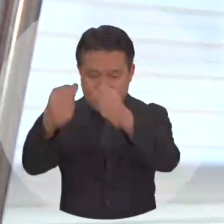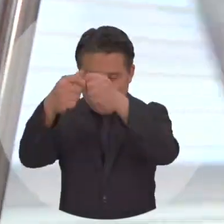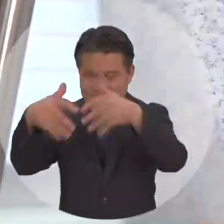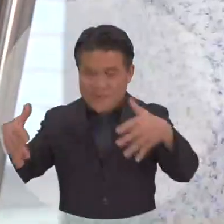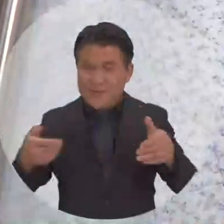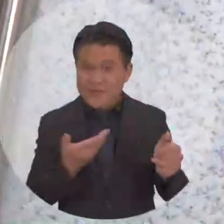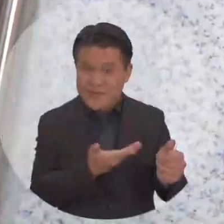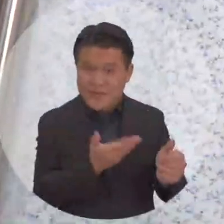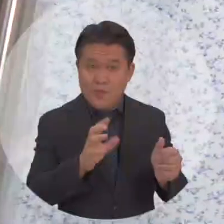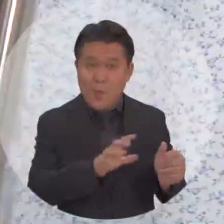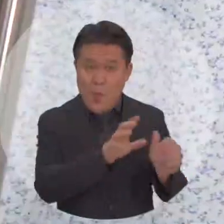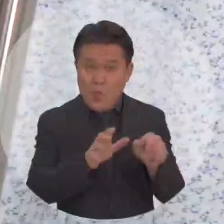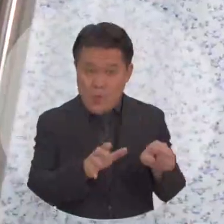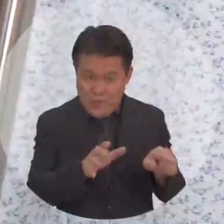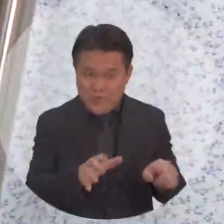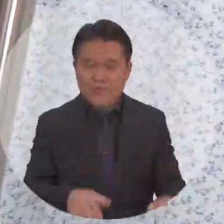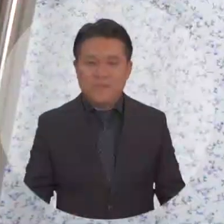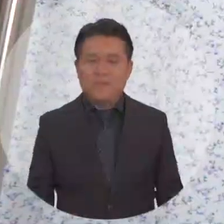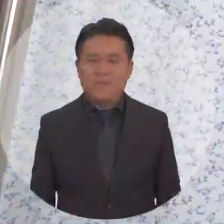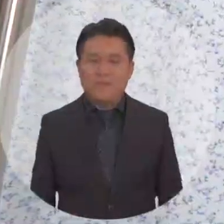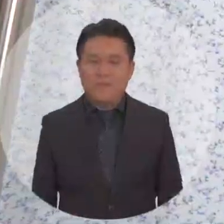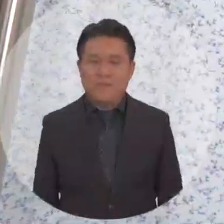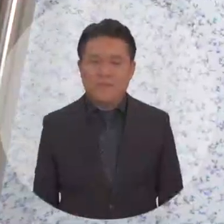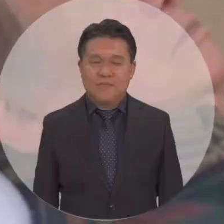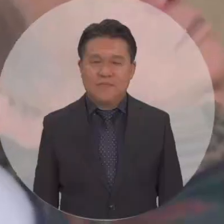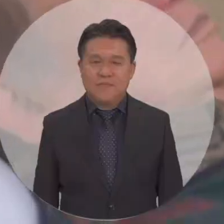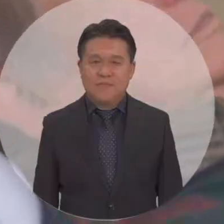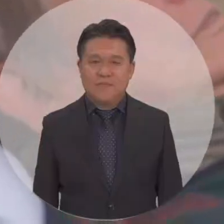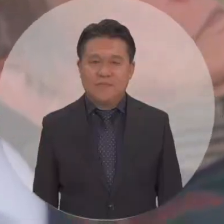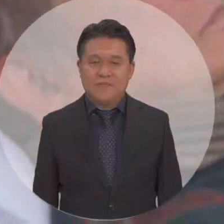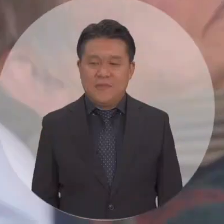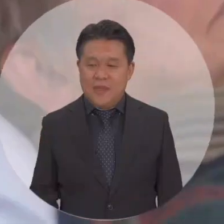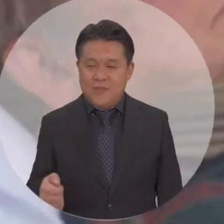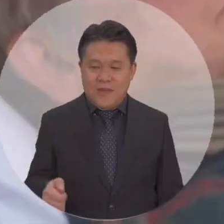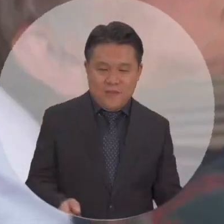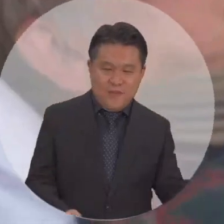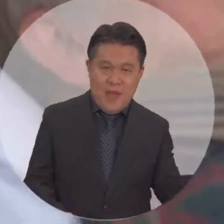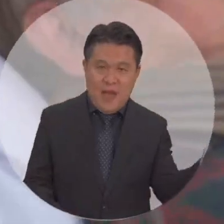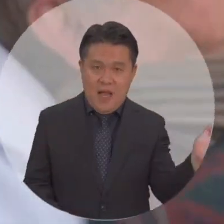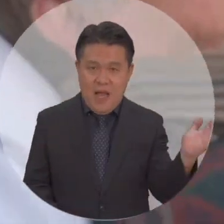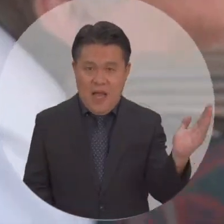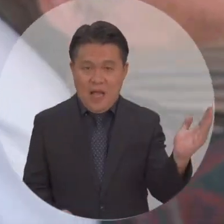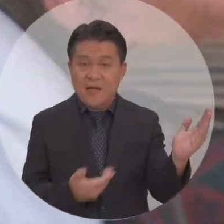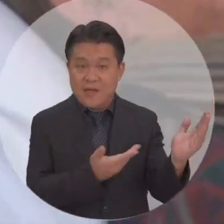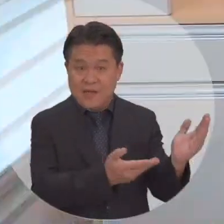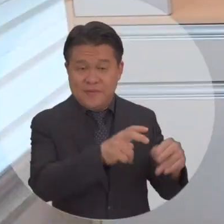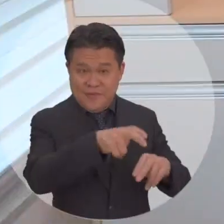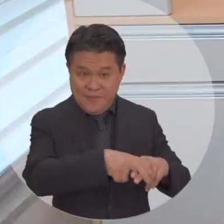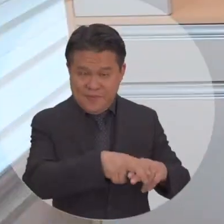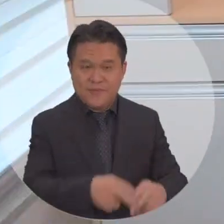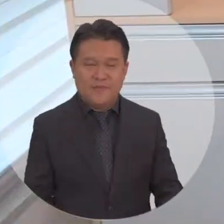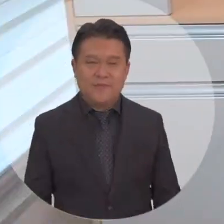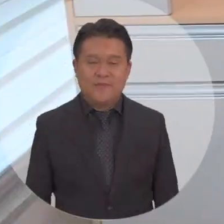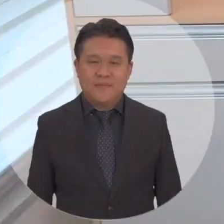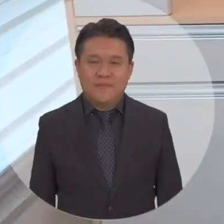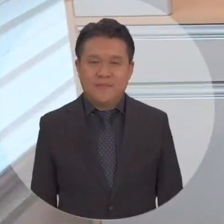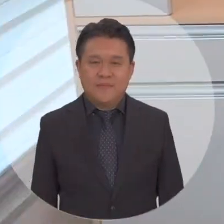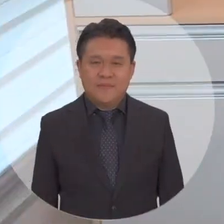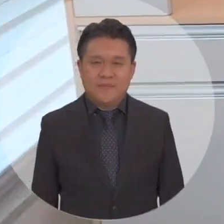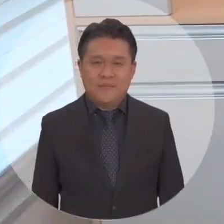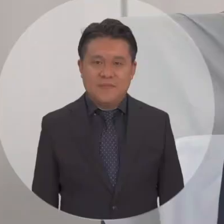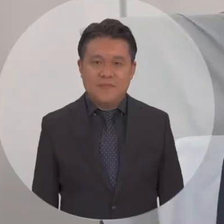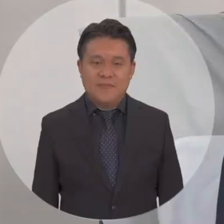시작 전 커튼을 쳐 대상자를 보호합니다. 침대 머리를 들어 올려 대상자를 앉힙니다.